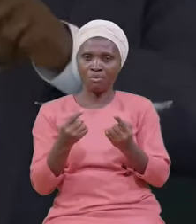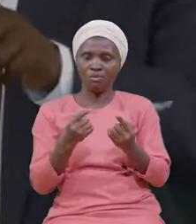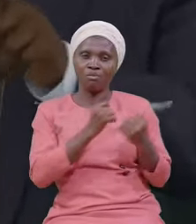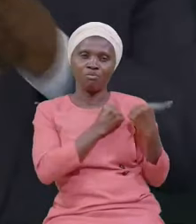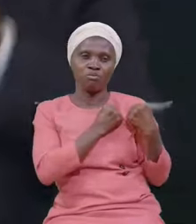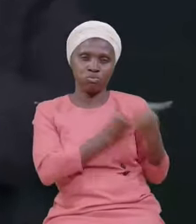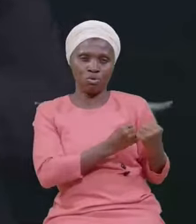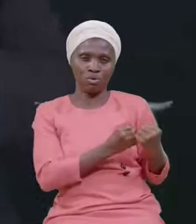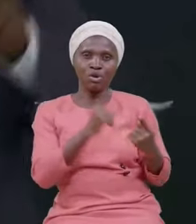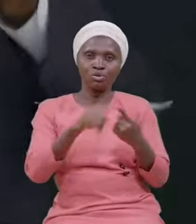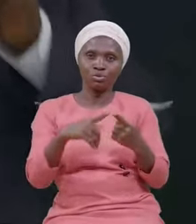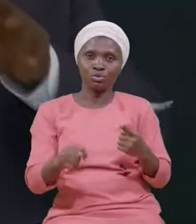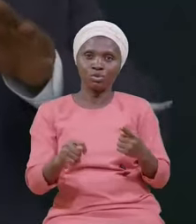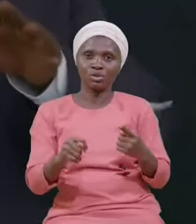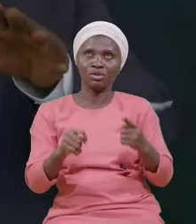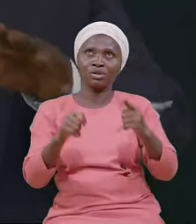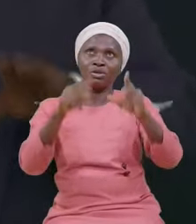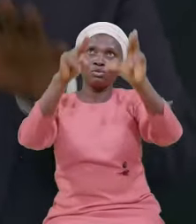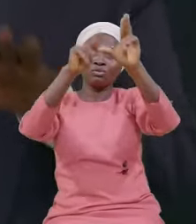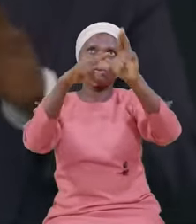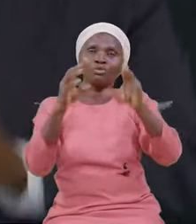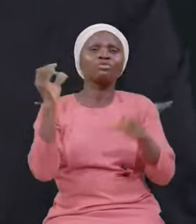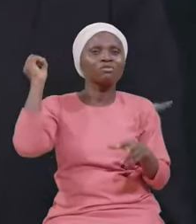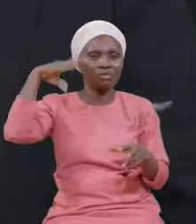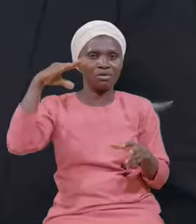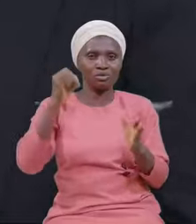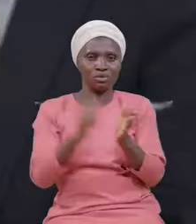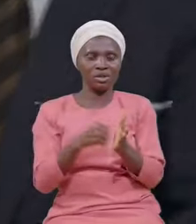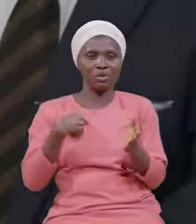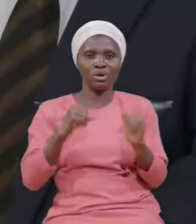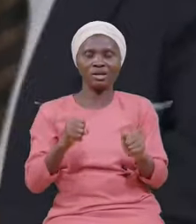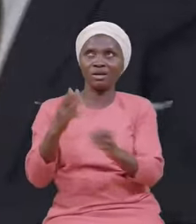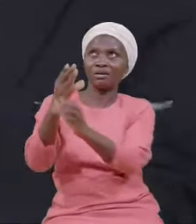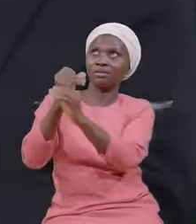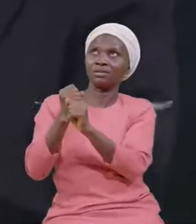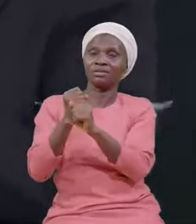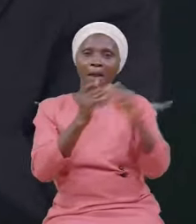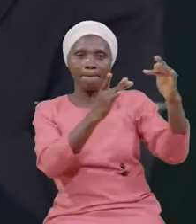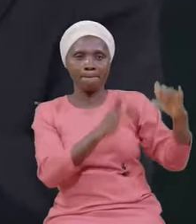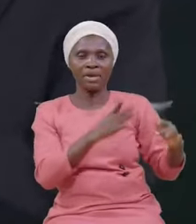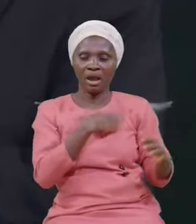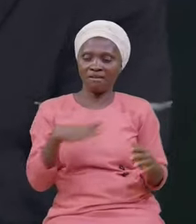Apprenons avec assurance du trône de la grâce, afin d'obtenir miséricorde et de trouver grâce pour être secouru